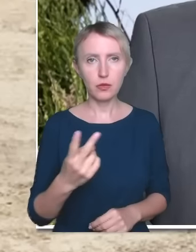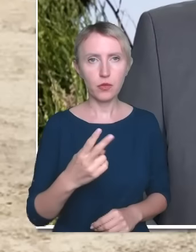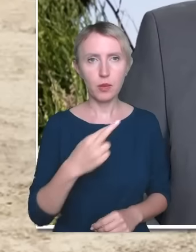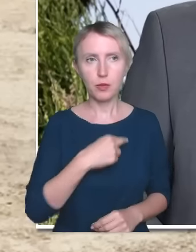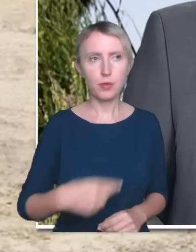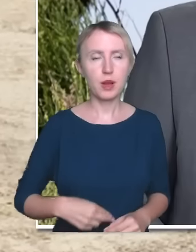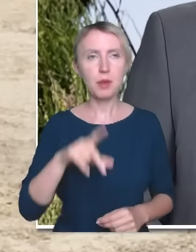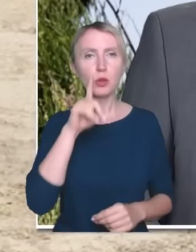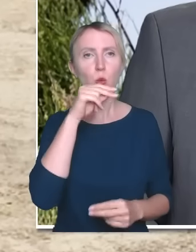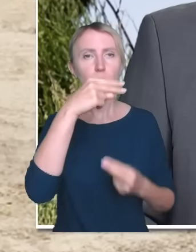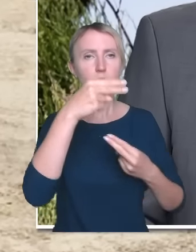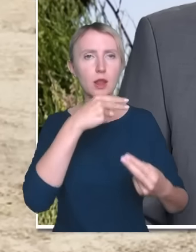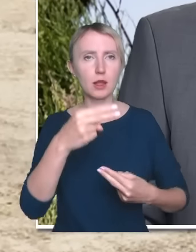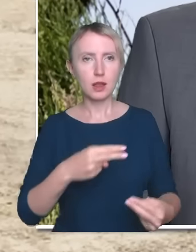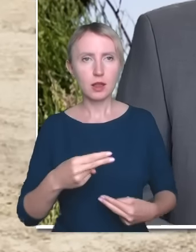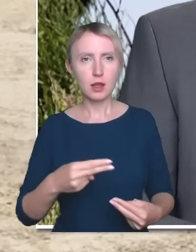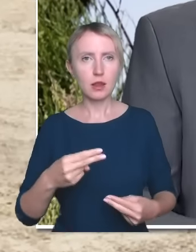tweetami.